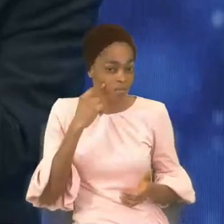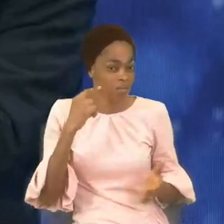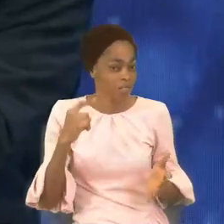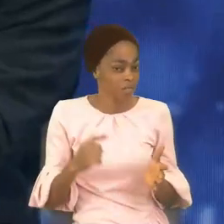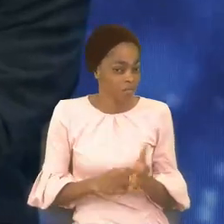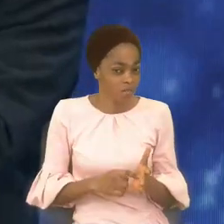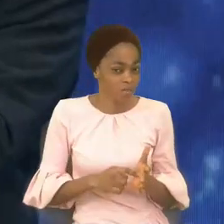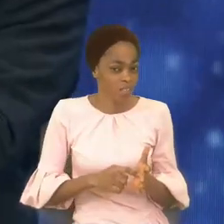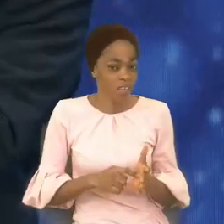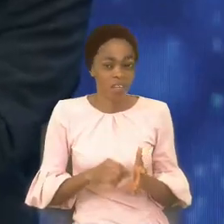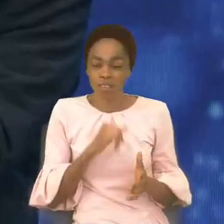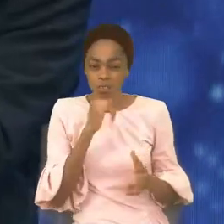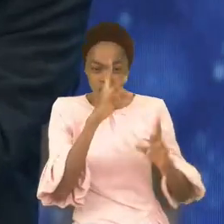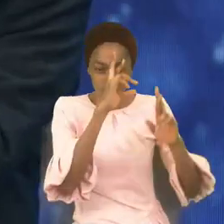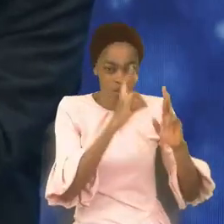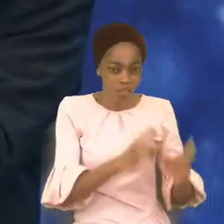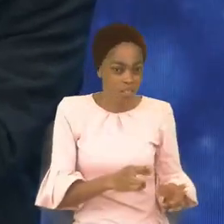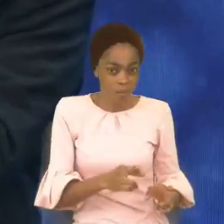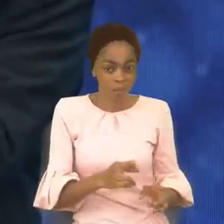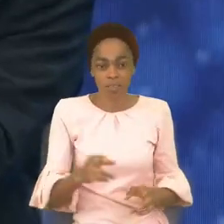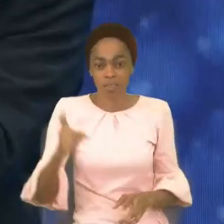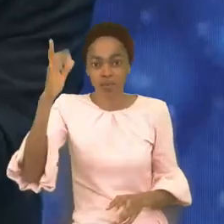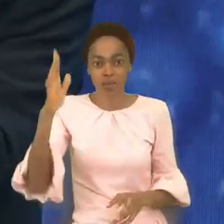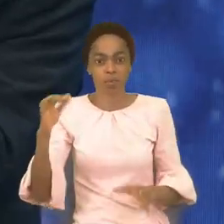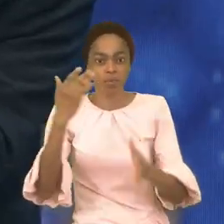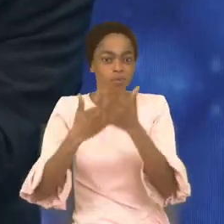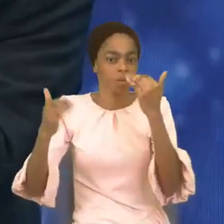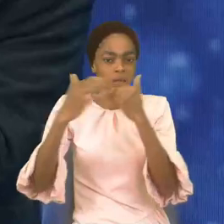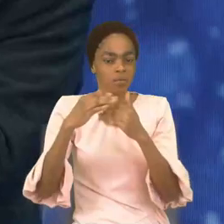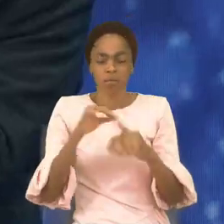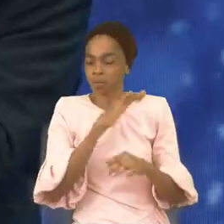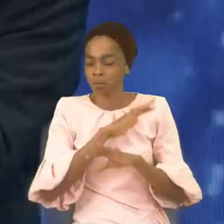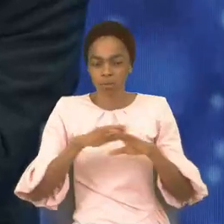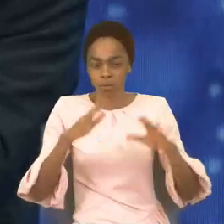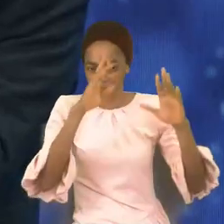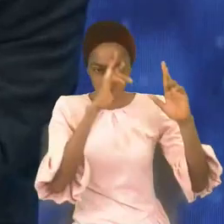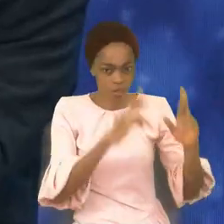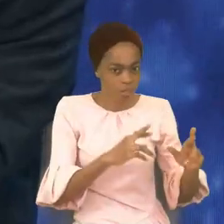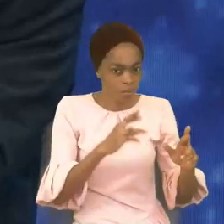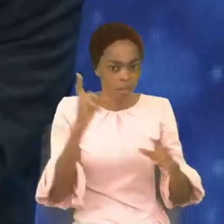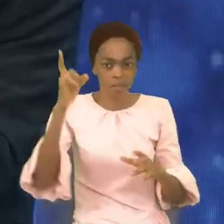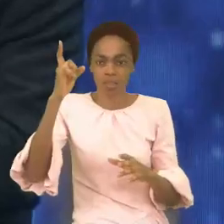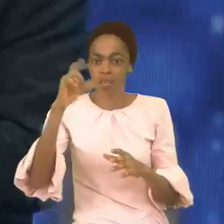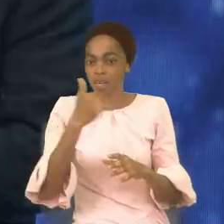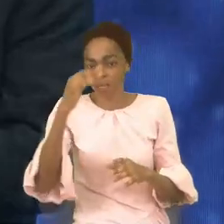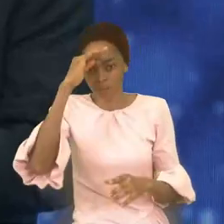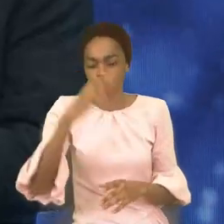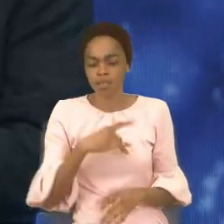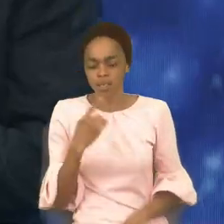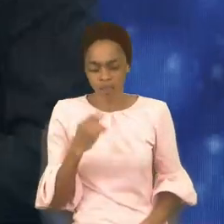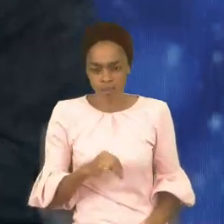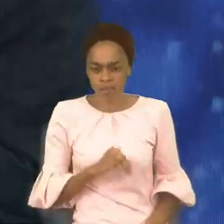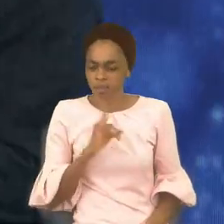de considération pour le Dieu du ciel. Et il ne craint aucun homme. Et il a dit, est-ce que c'est vrai,